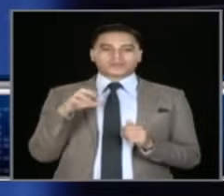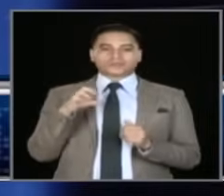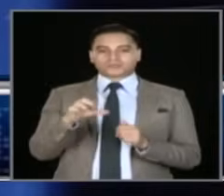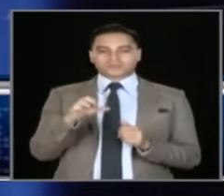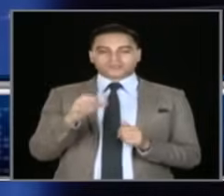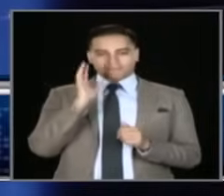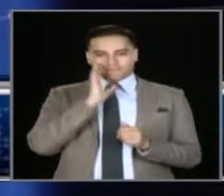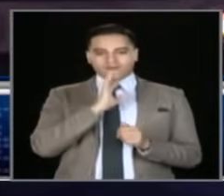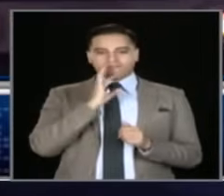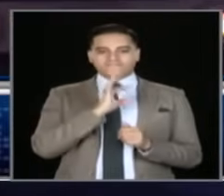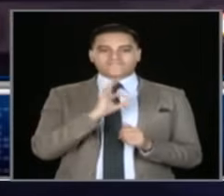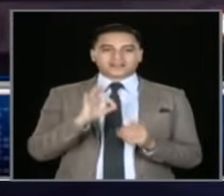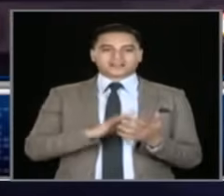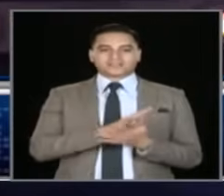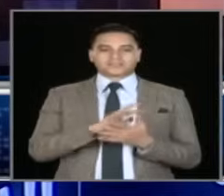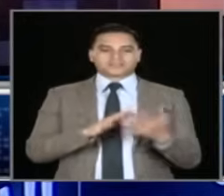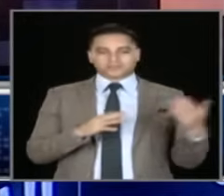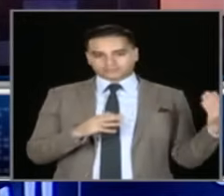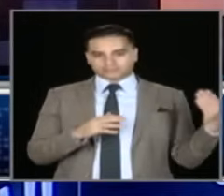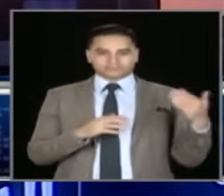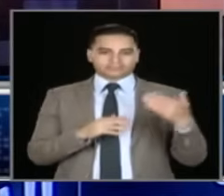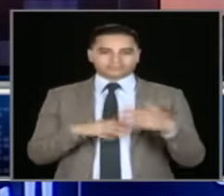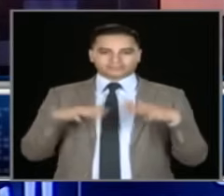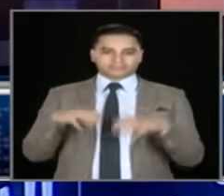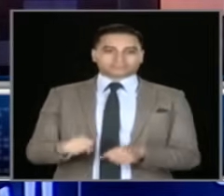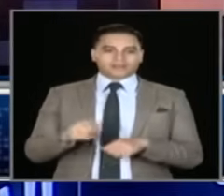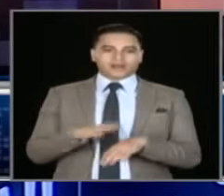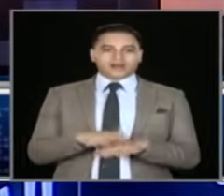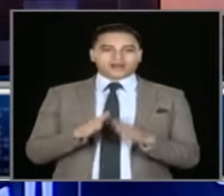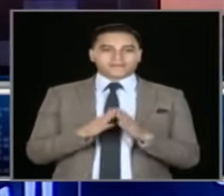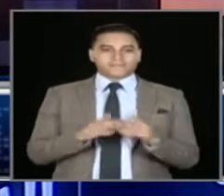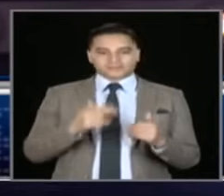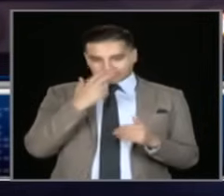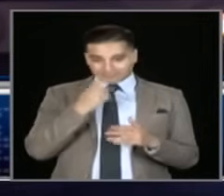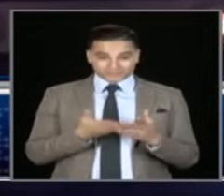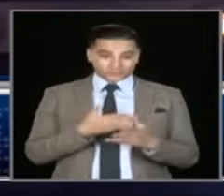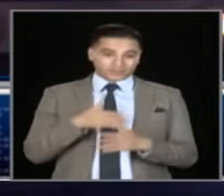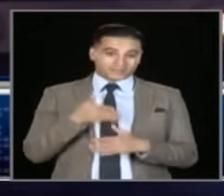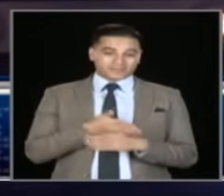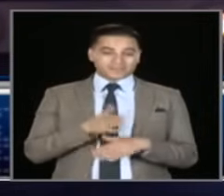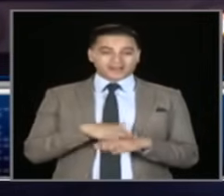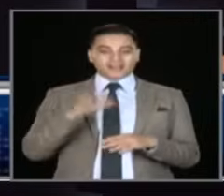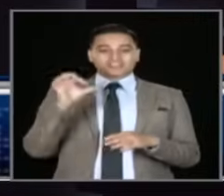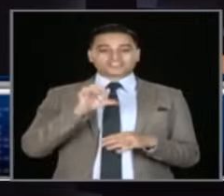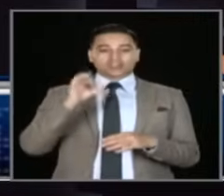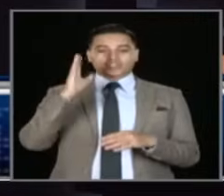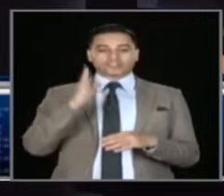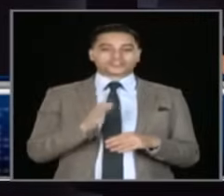أنا بقول ميناء من فرنسا. مستعجلة ليه؟ مش عارف. اتحركوا فيه 19